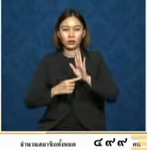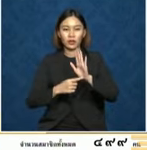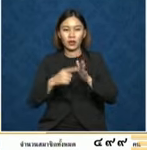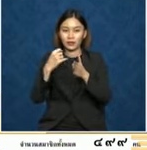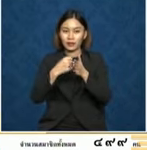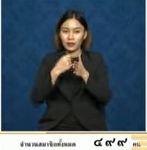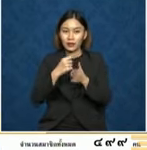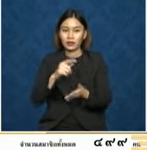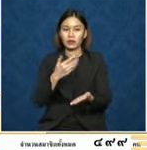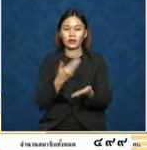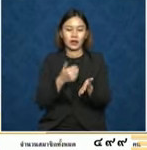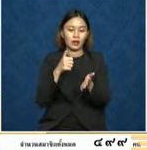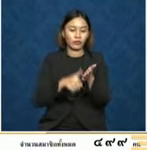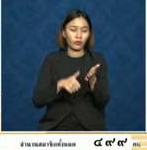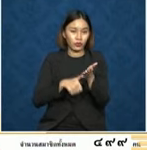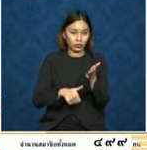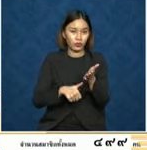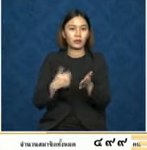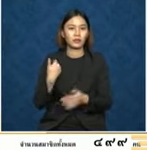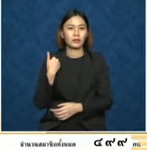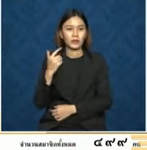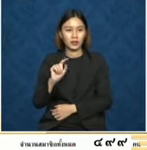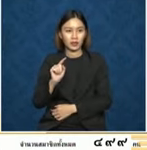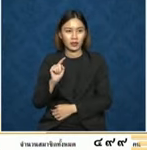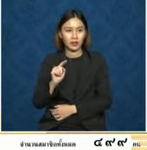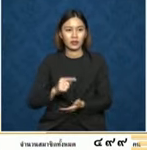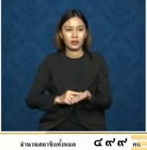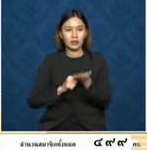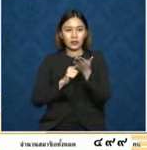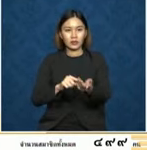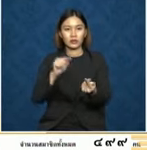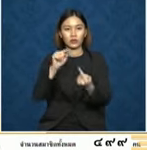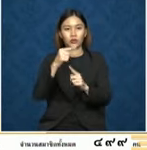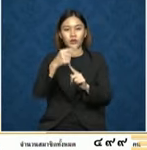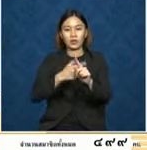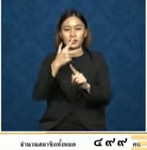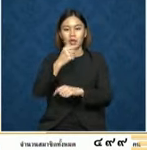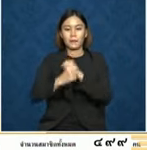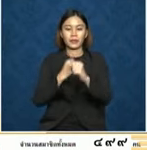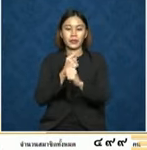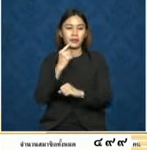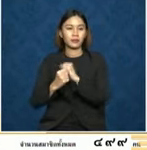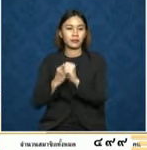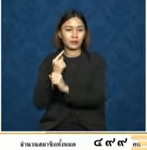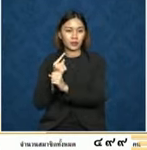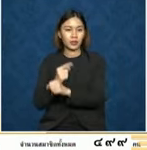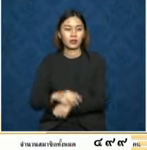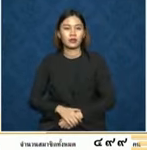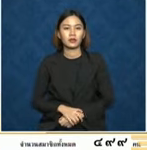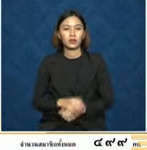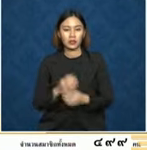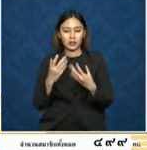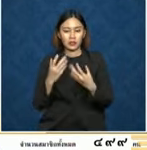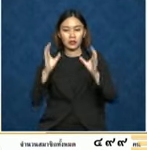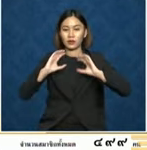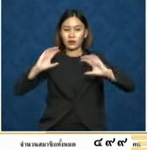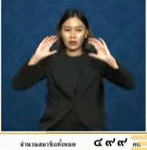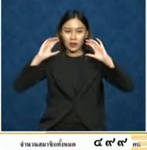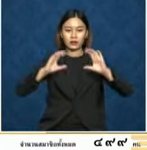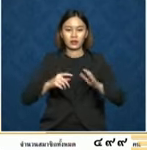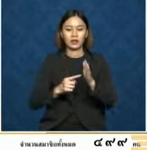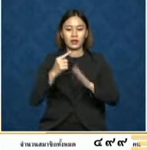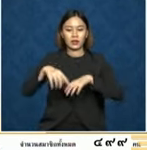ที่สุดก็คือภาษีบุคคลธรรมดาที่จะมีการยื่นได้ถึงเดือนมีนาของทุกปีครับท่านประธานหลังจากนั้นรัฐจะสามารถเริ่มจัด